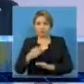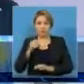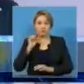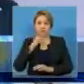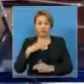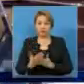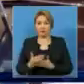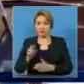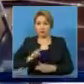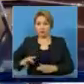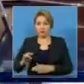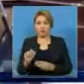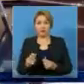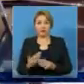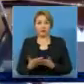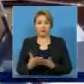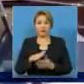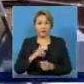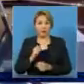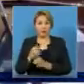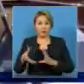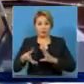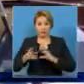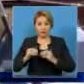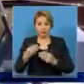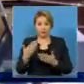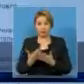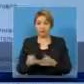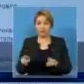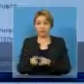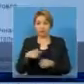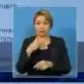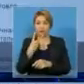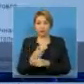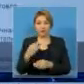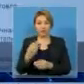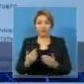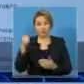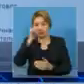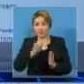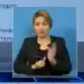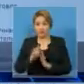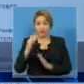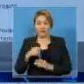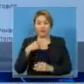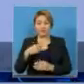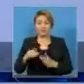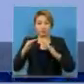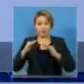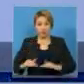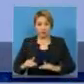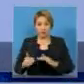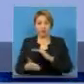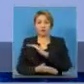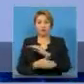дамуы мен республикалық бюджеттің атқарылуын қорытындылады. Оған сай көрсеткіштер жыл басында айтарлықтай төмендегенімен соңына қарай